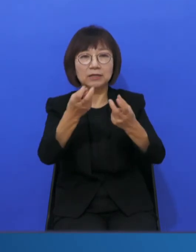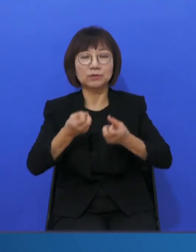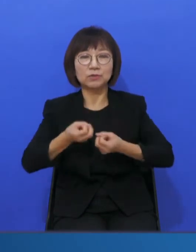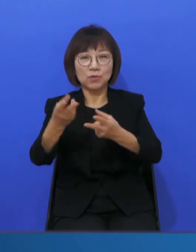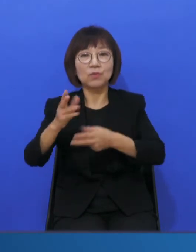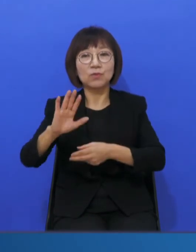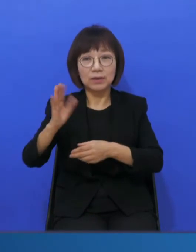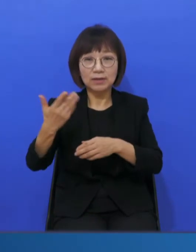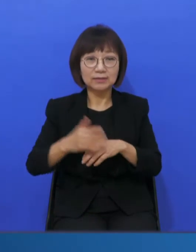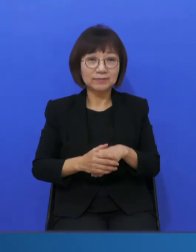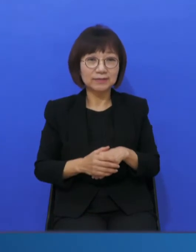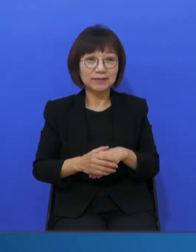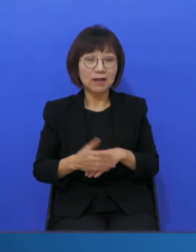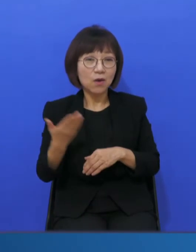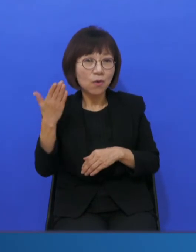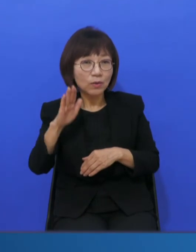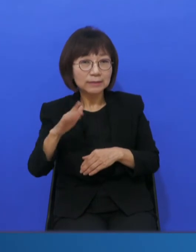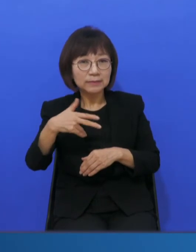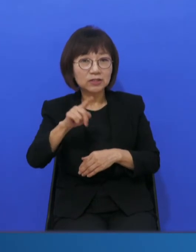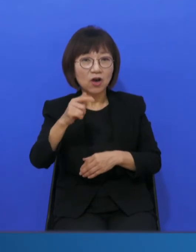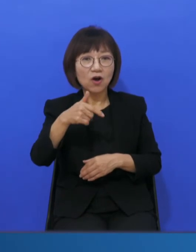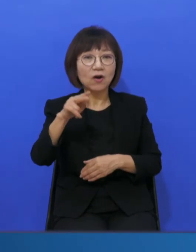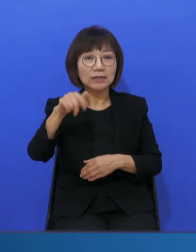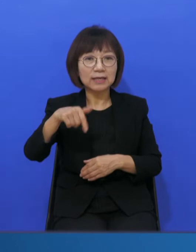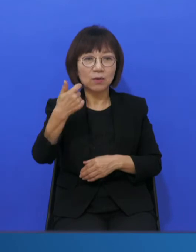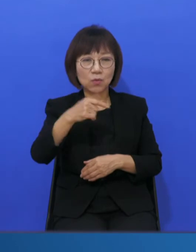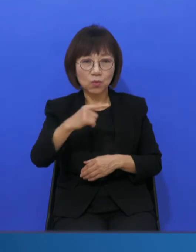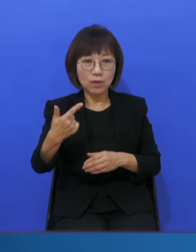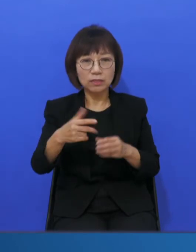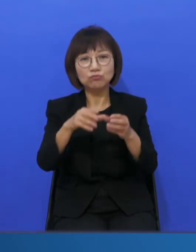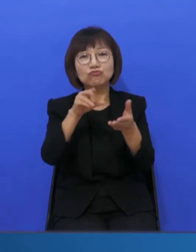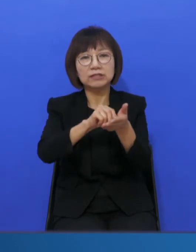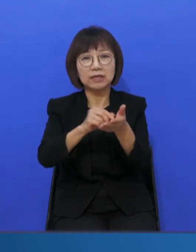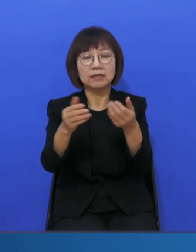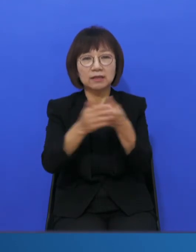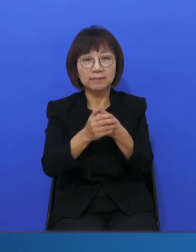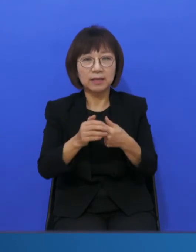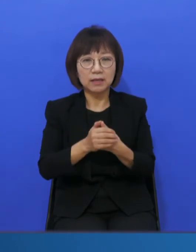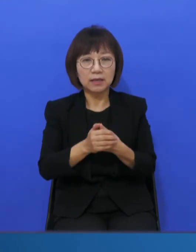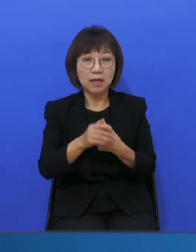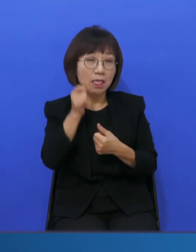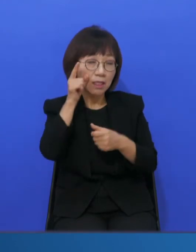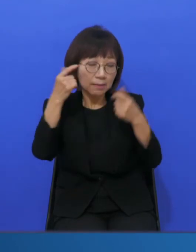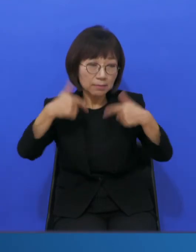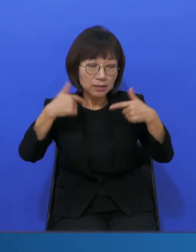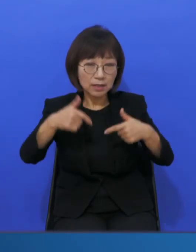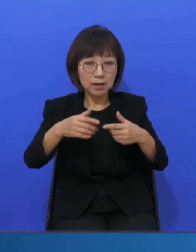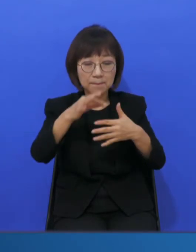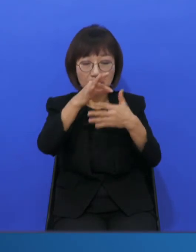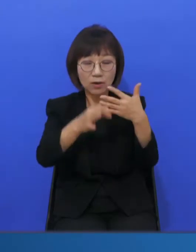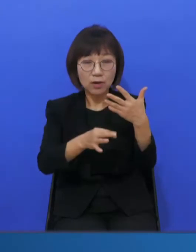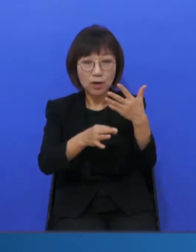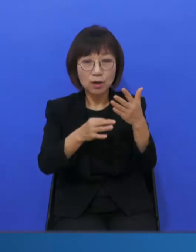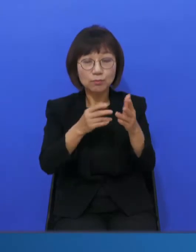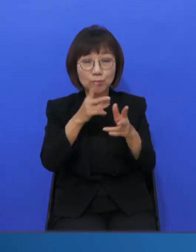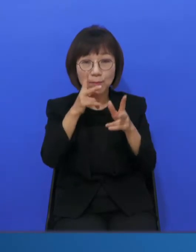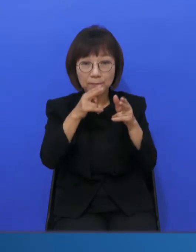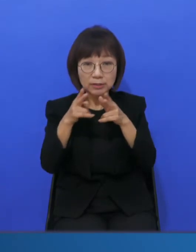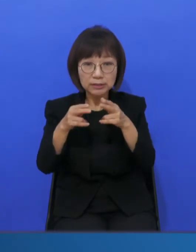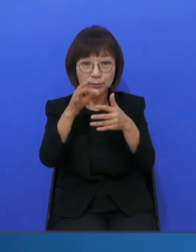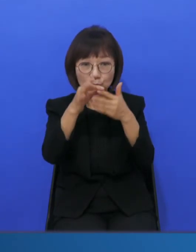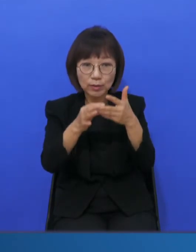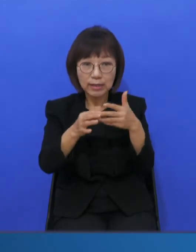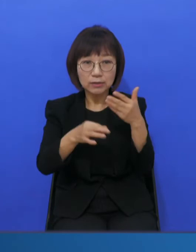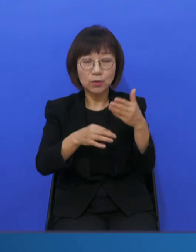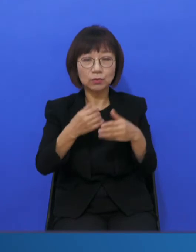됩니다. 요즘 저작권 문제가 대두되고 있기 때문에 저희가 이제 매달 편집 프로그램이라던가 이미지,